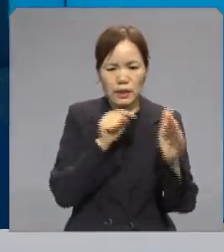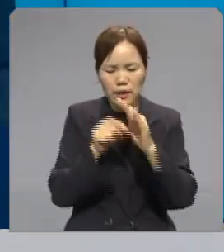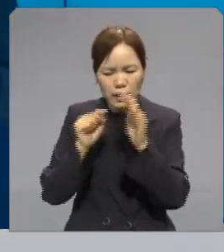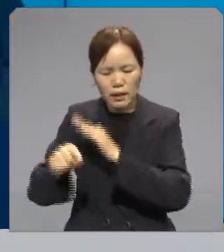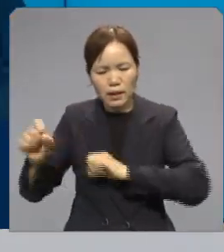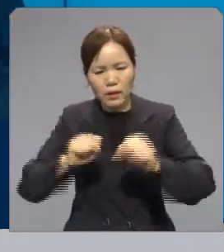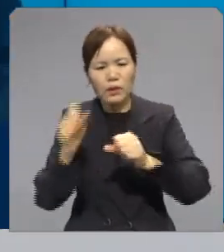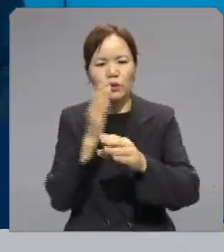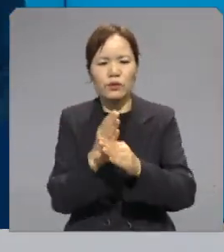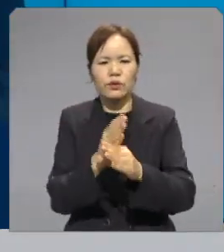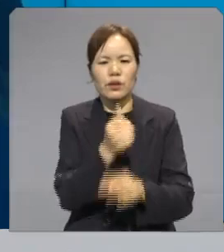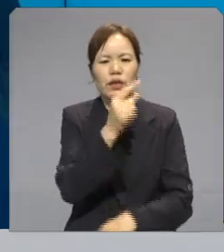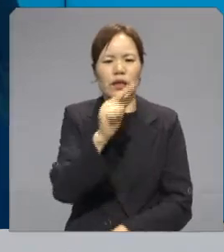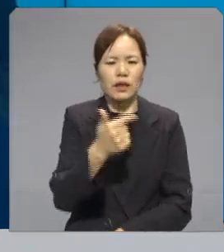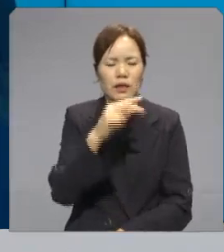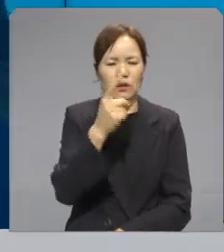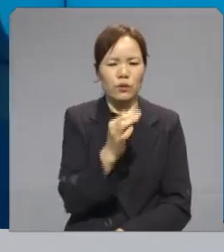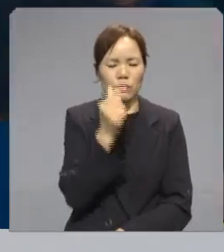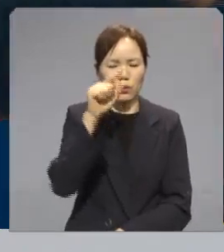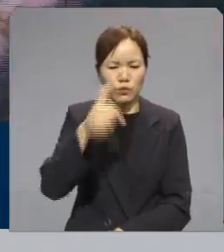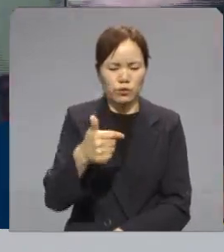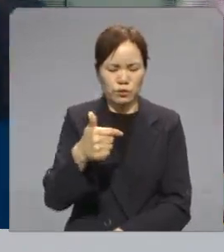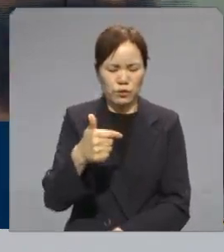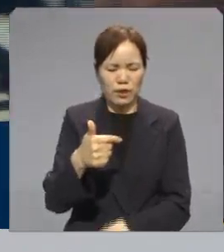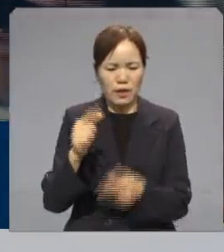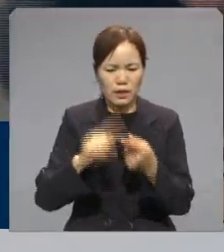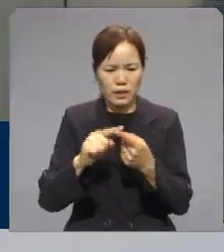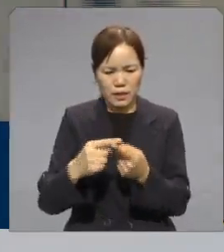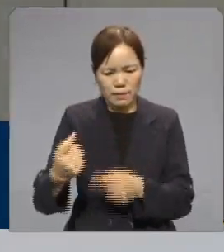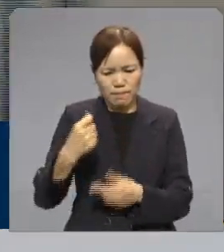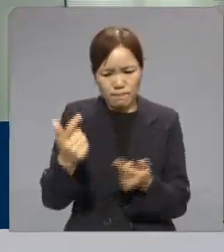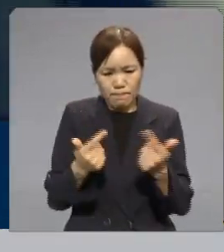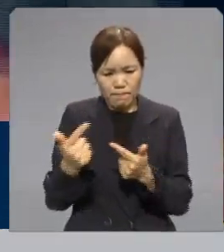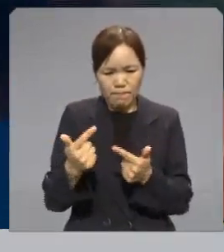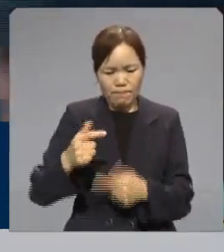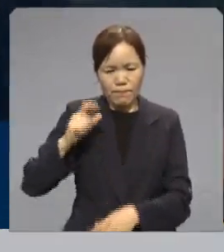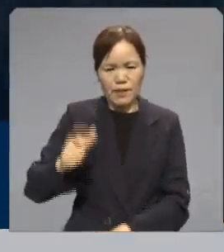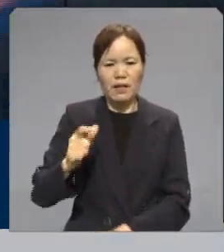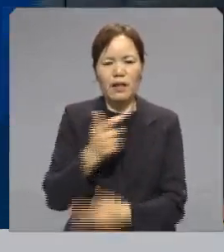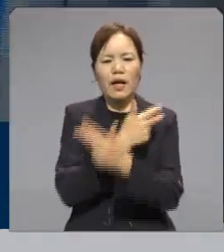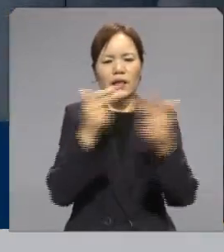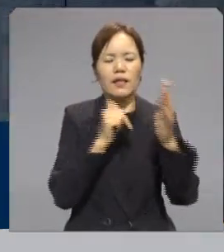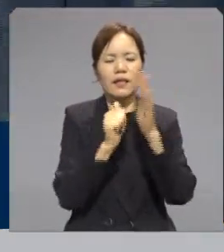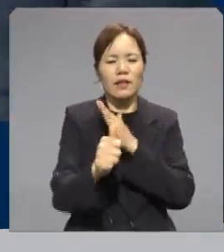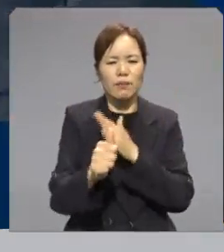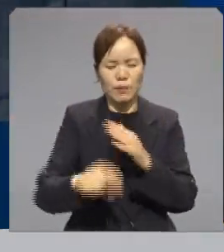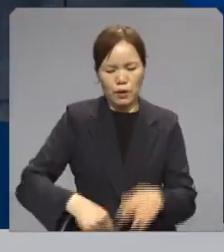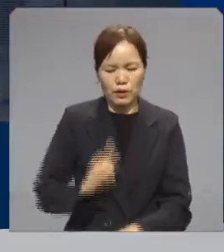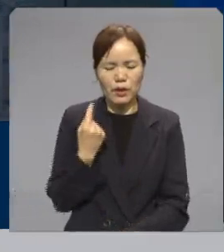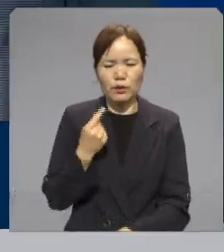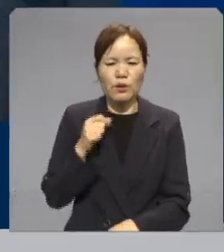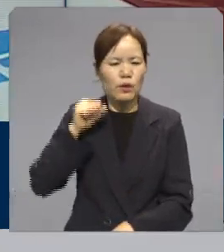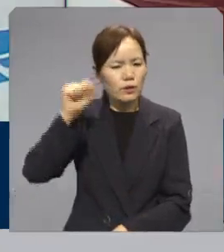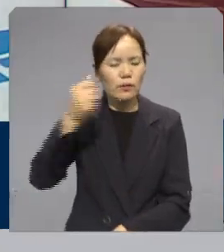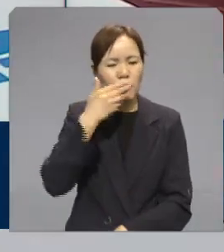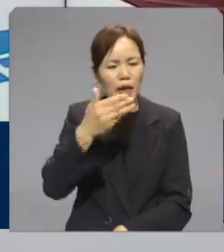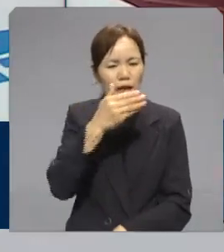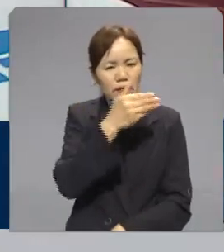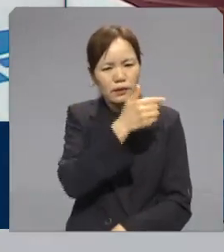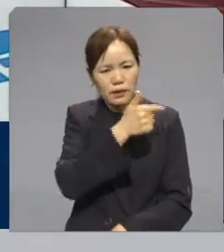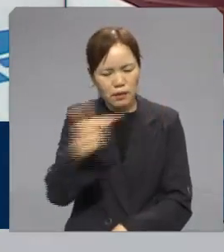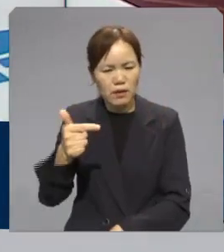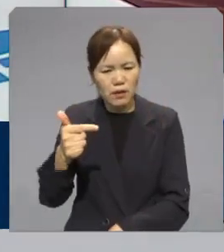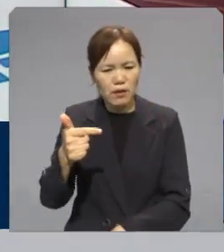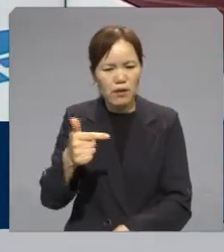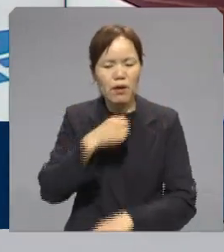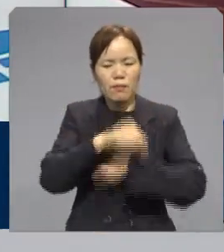한동훈 전 비대 위원장을 향한 견제도 거세요 이재명 전 대표의 단독 출마 가능성이 커 더불어민주당은 대표 선출 방식을